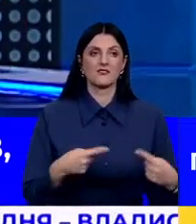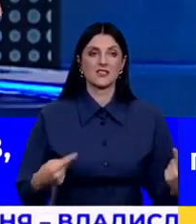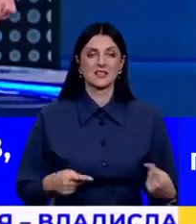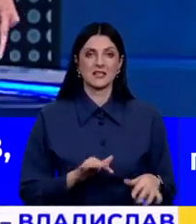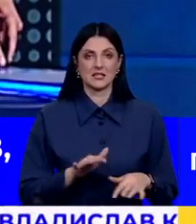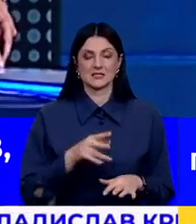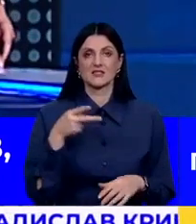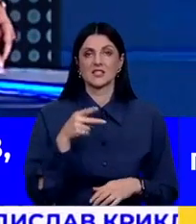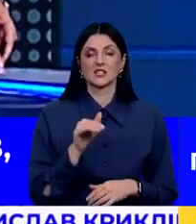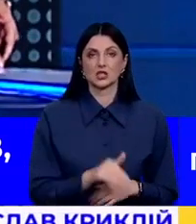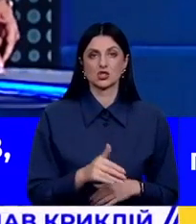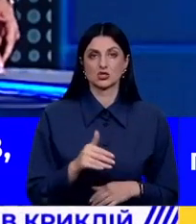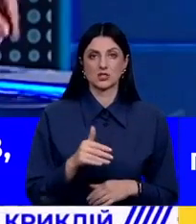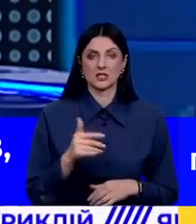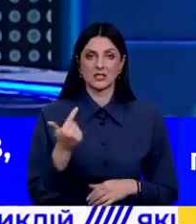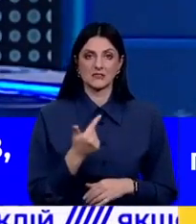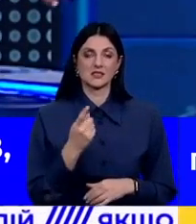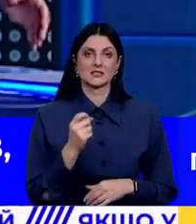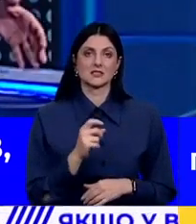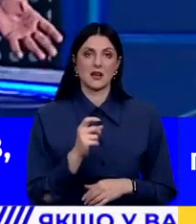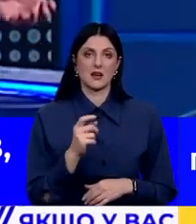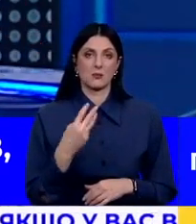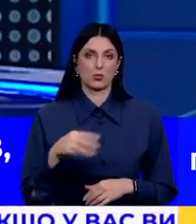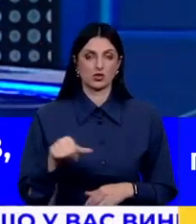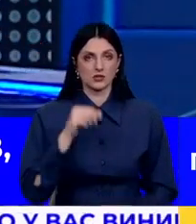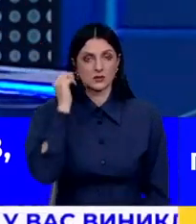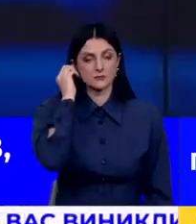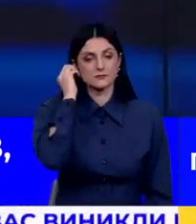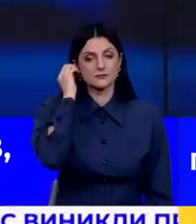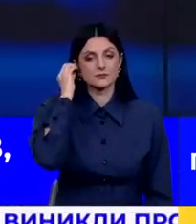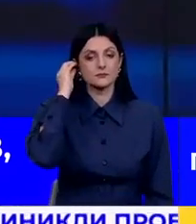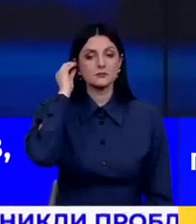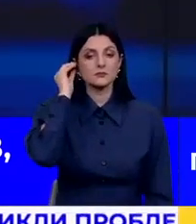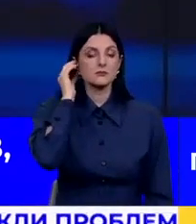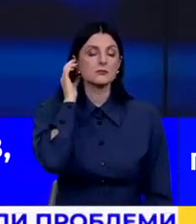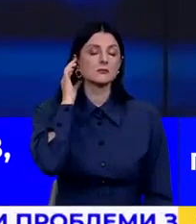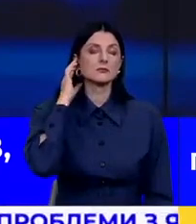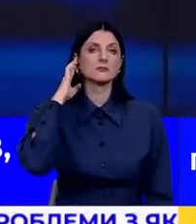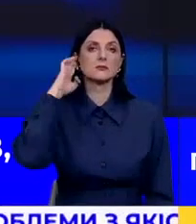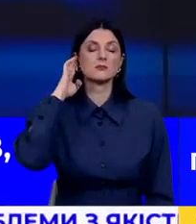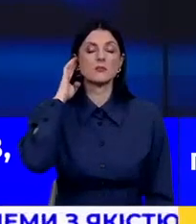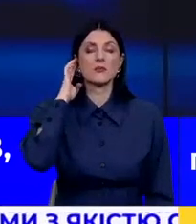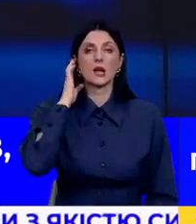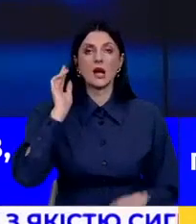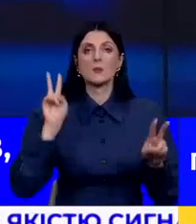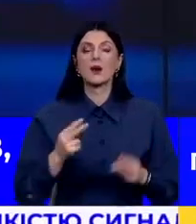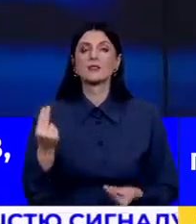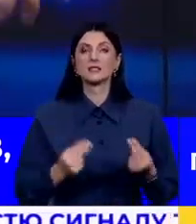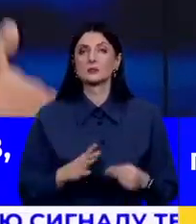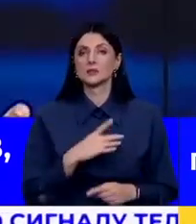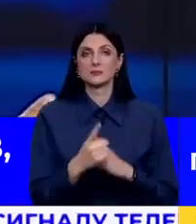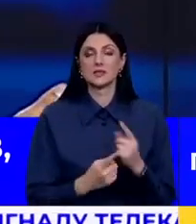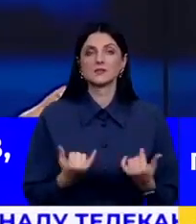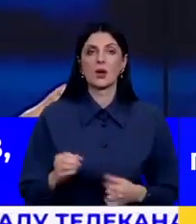2000 гривен за полчаса. Так сделают все, правила игры были изменены. И сегодня